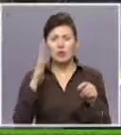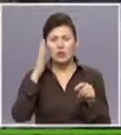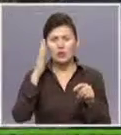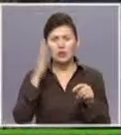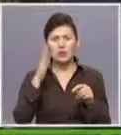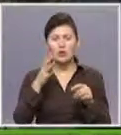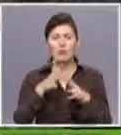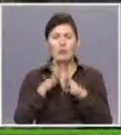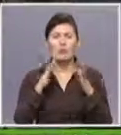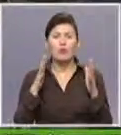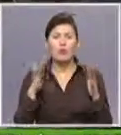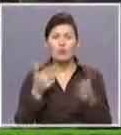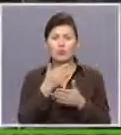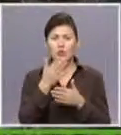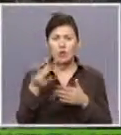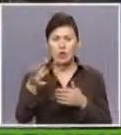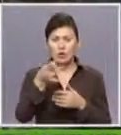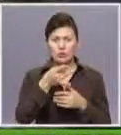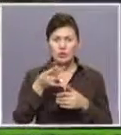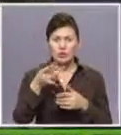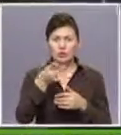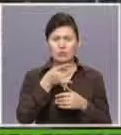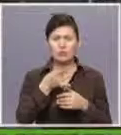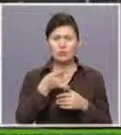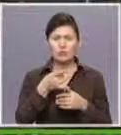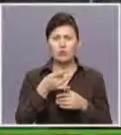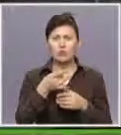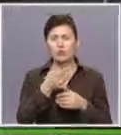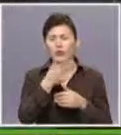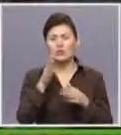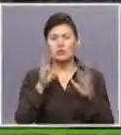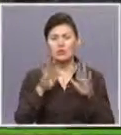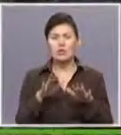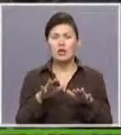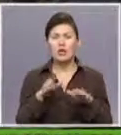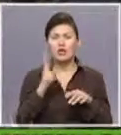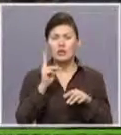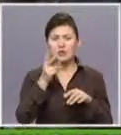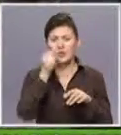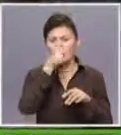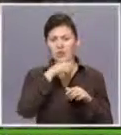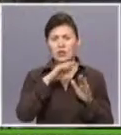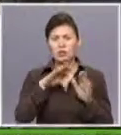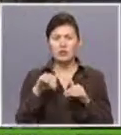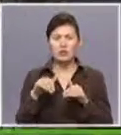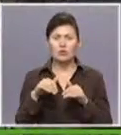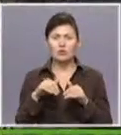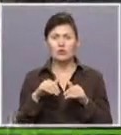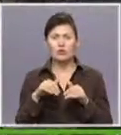Келешегі зор бұл ауданның. Өшірде екі жылдан кейін